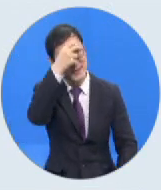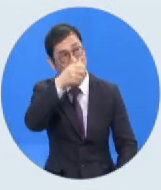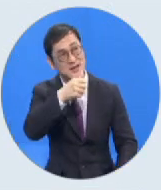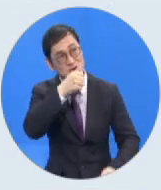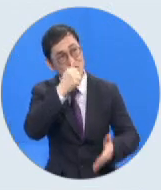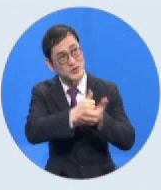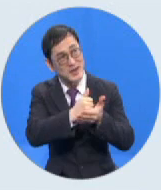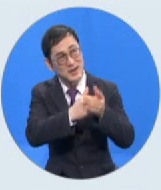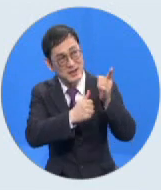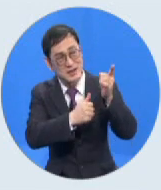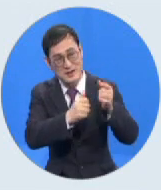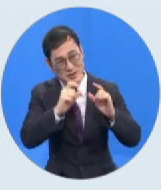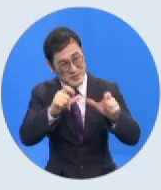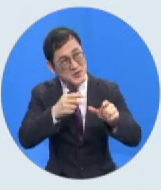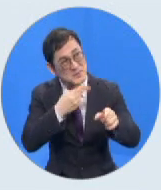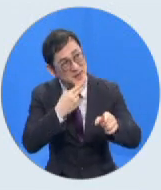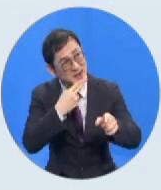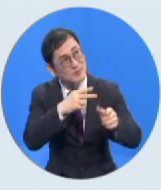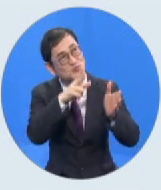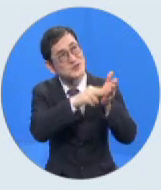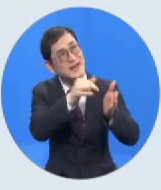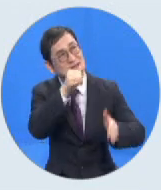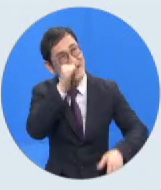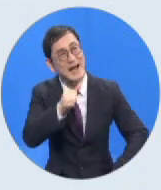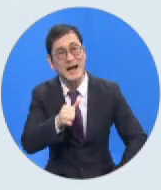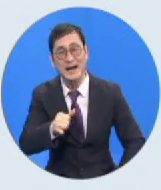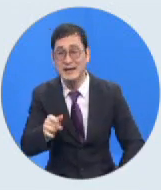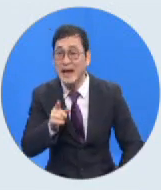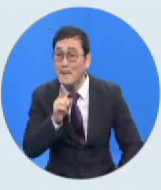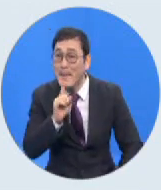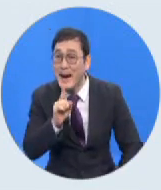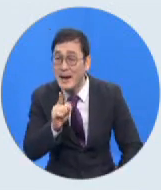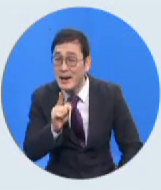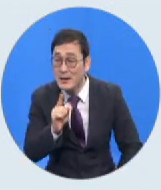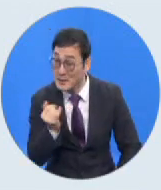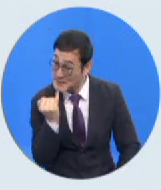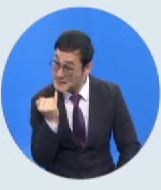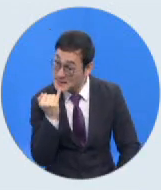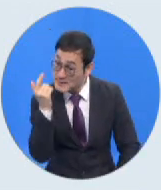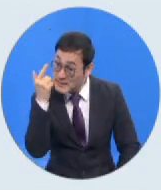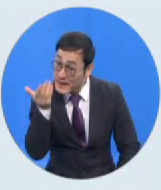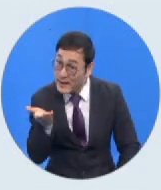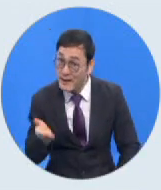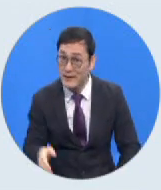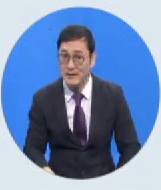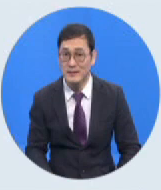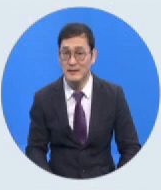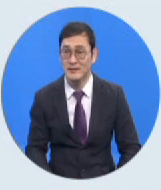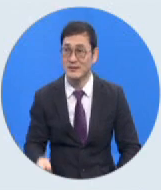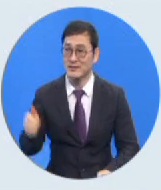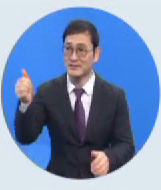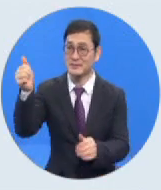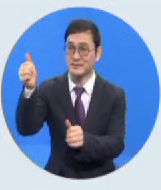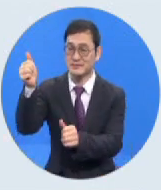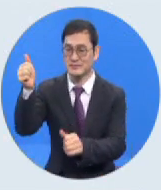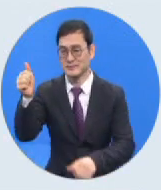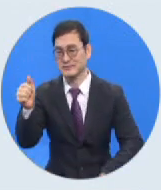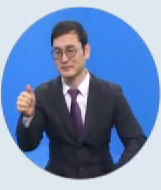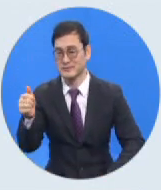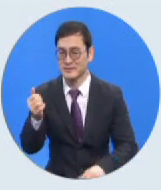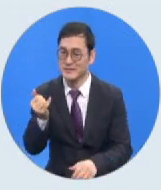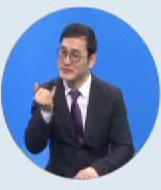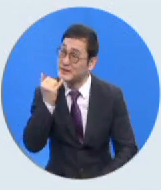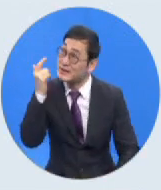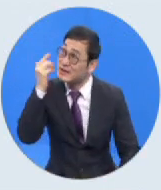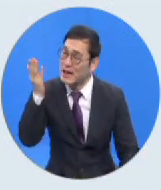이것을 이 정도면 됐느냐, 이렇게 얘기를 하고 거기에 대해서 이광철 행정관은 더 세게 써야 된다, 검찰과 대립하는